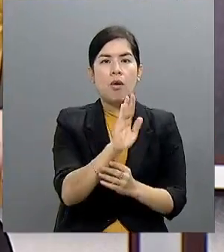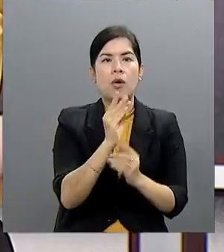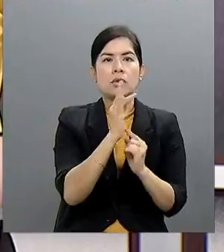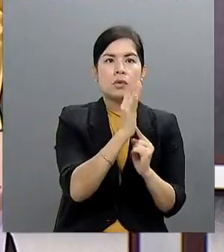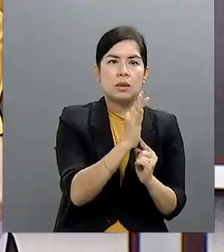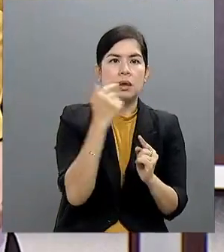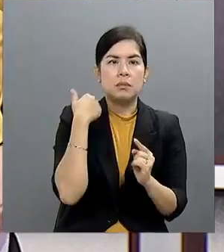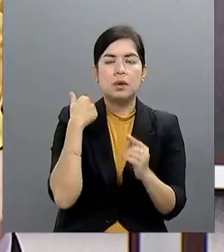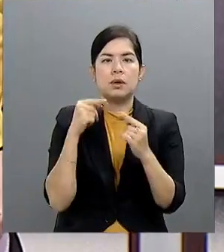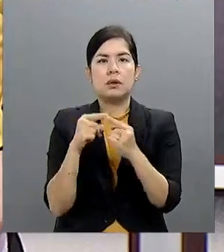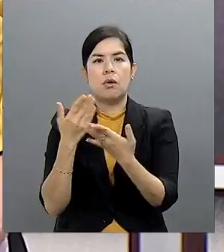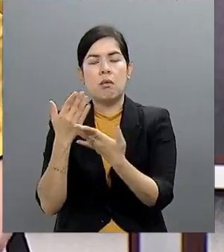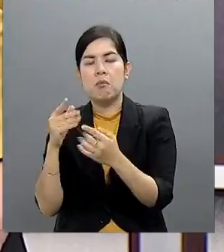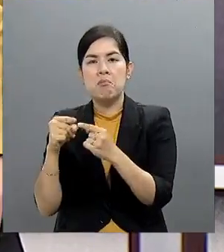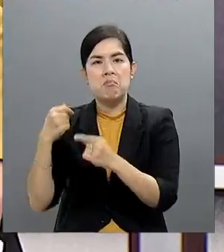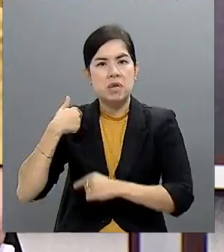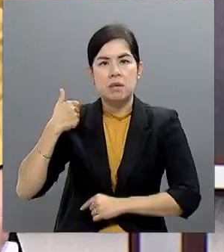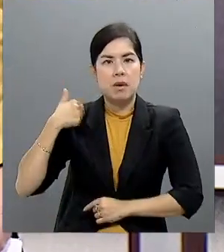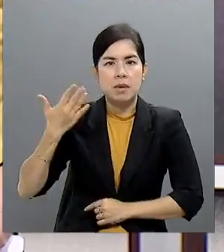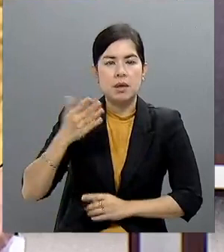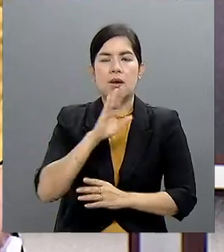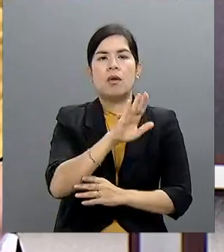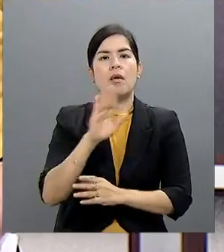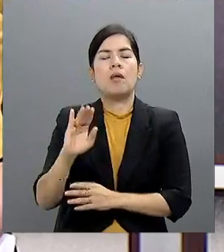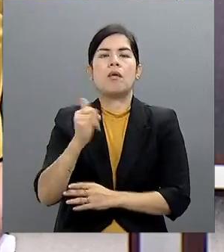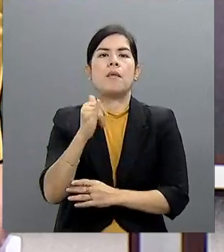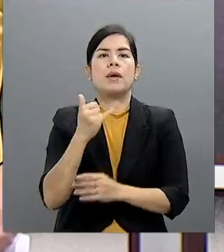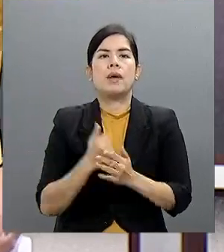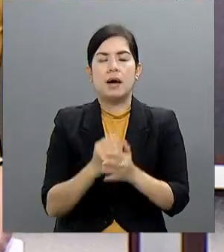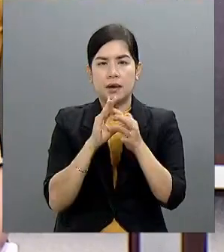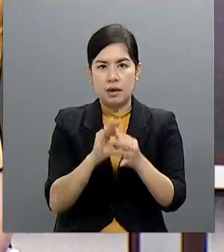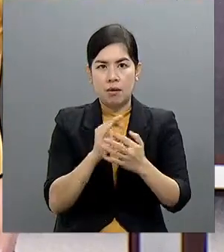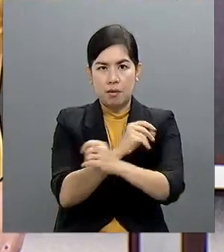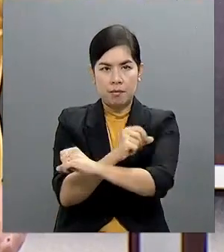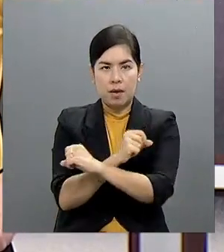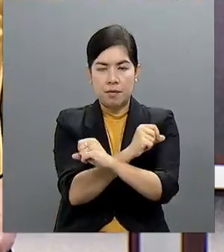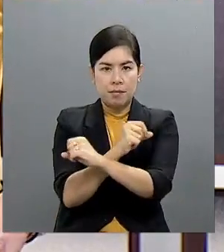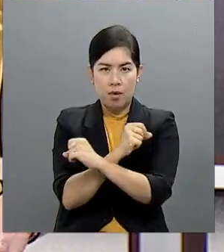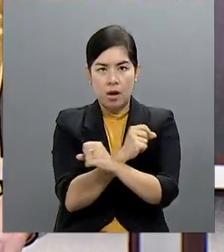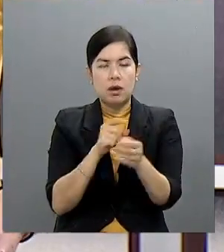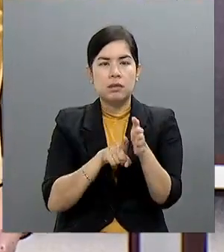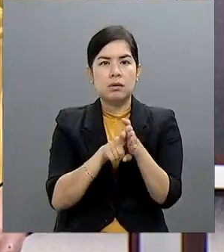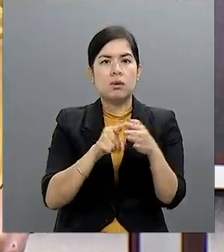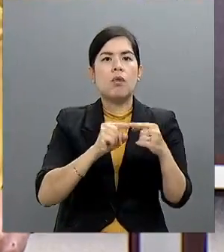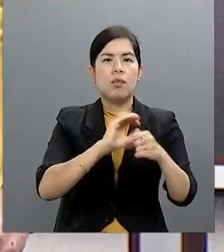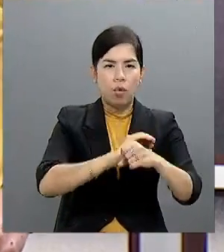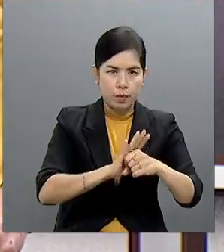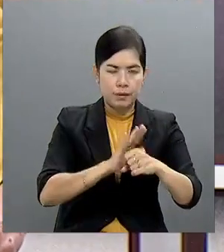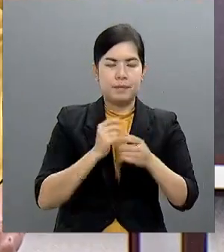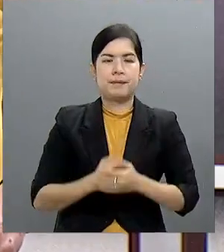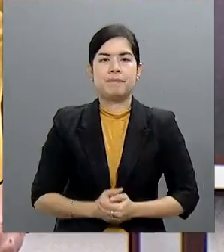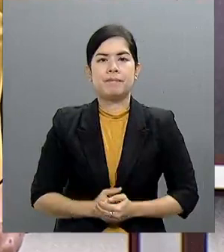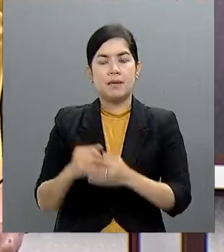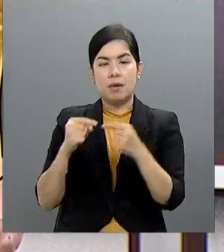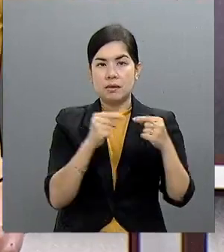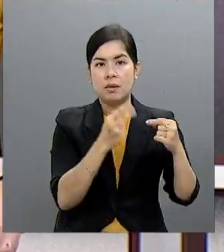ก็แล้วแต่บริบทของแต่ละพื้นที่ในการควบคุมป้องกันโรคโควิด-19 ด้วยนะคะป้ายต่อไปค่ะยังเป็นกิ